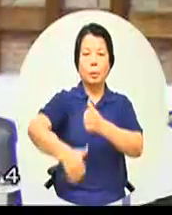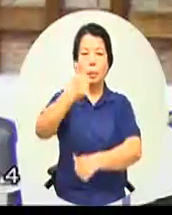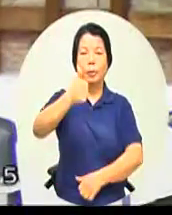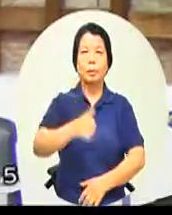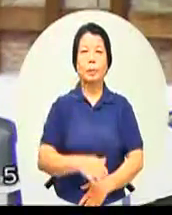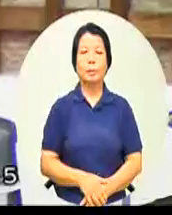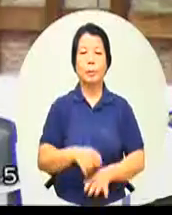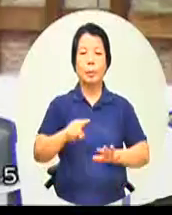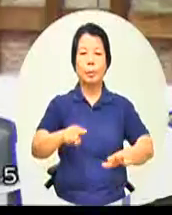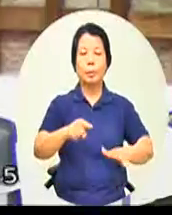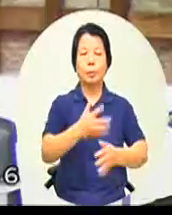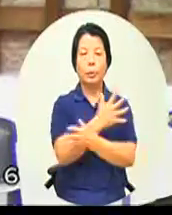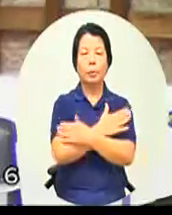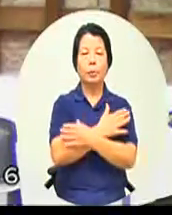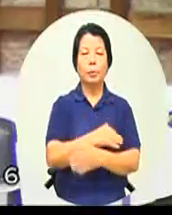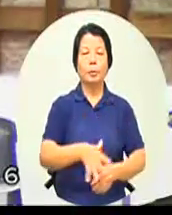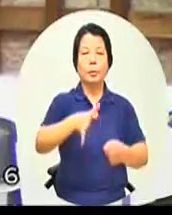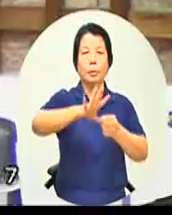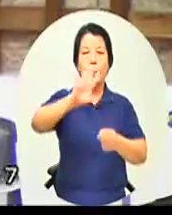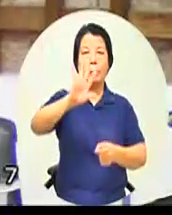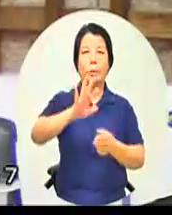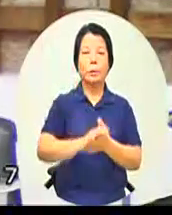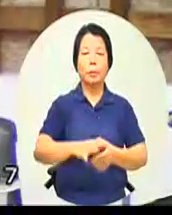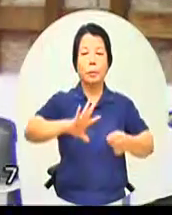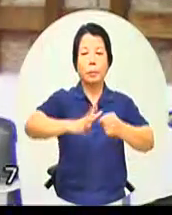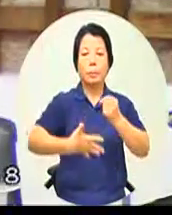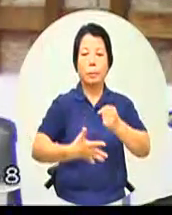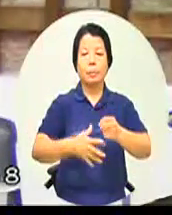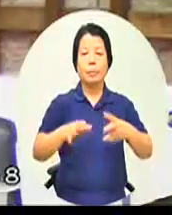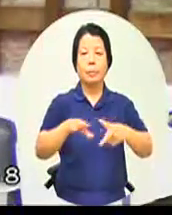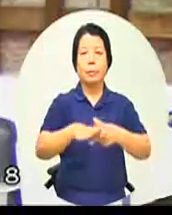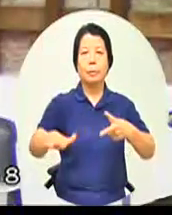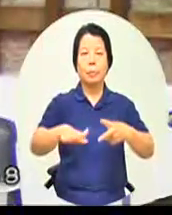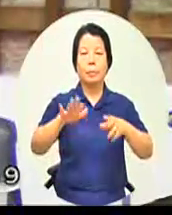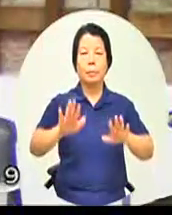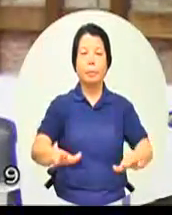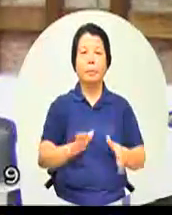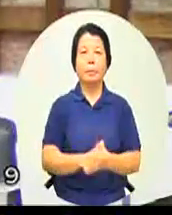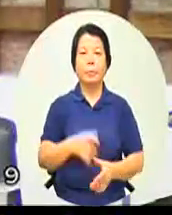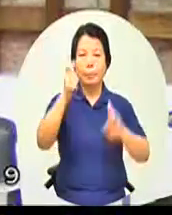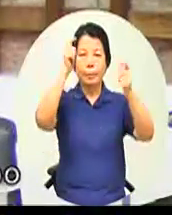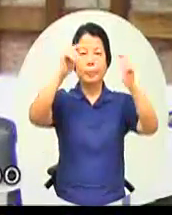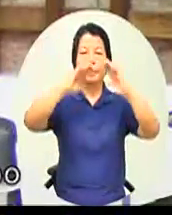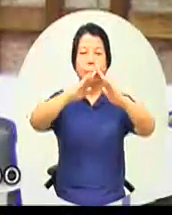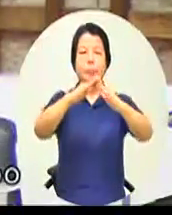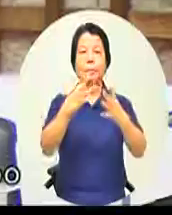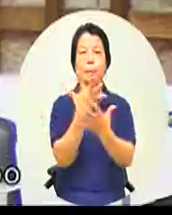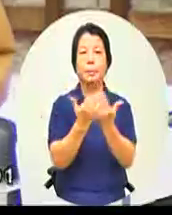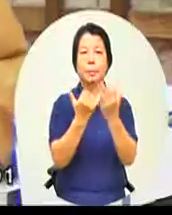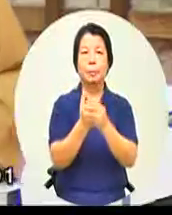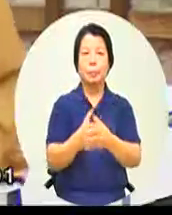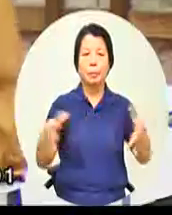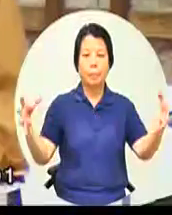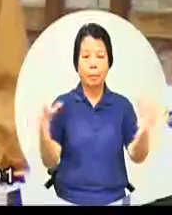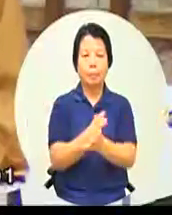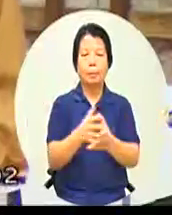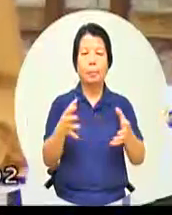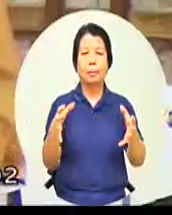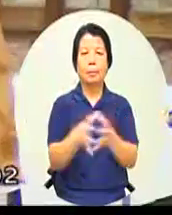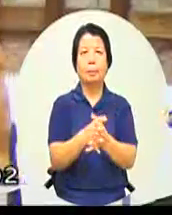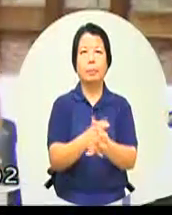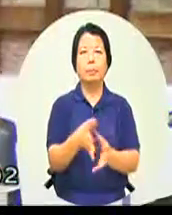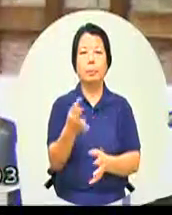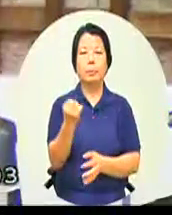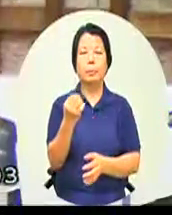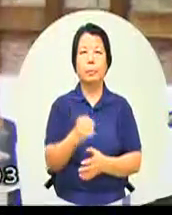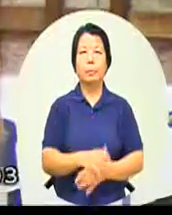咱这学生高中加国中加小学，目前咱高雄这学生总统计总所得不免